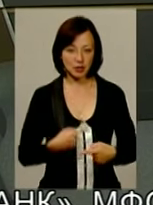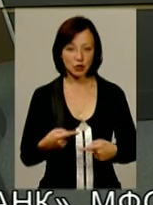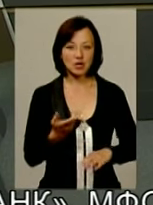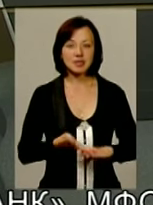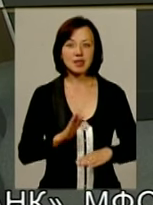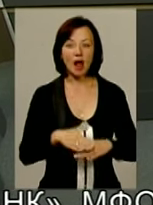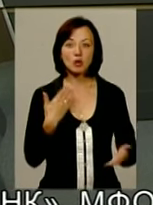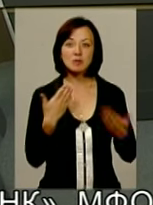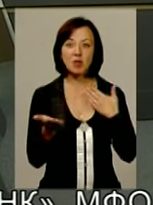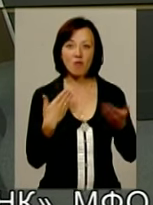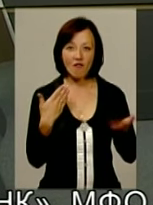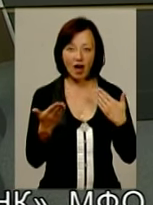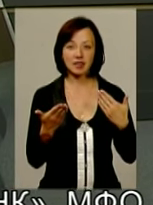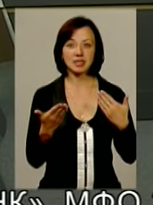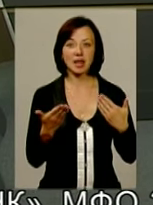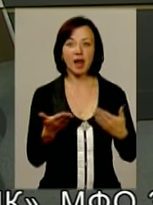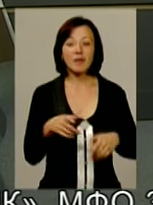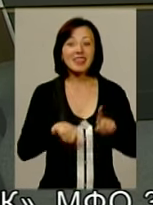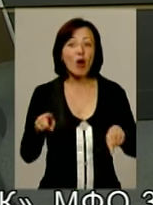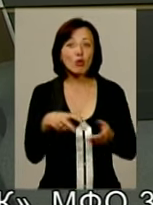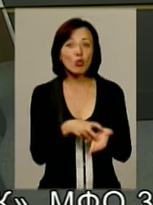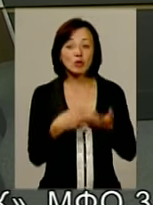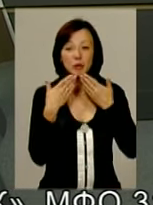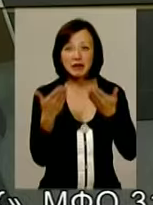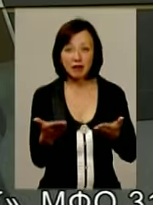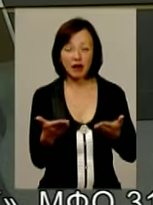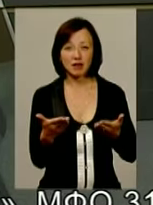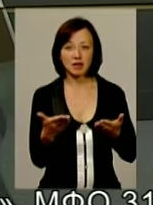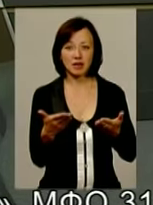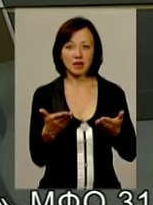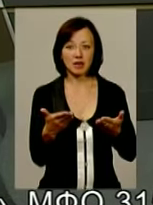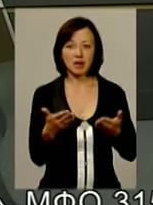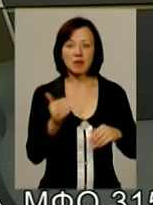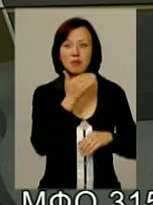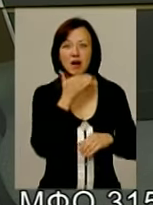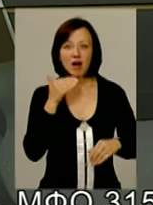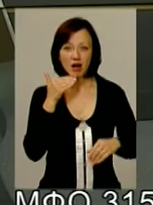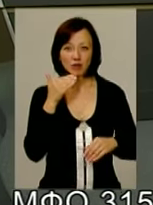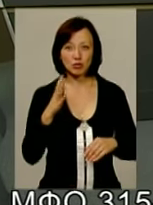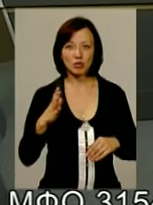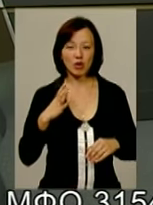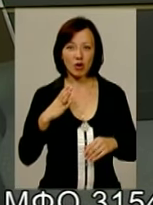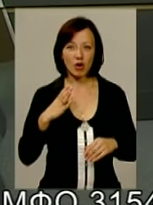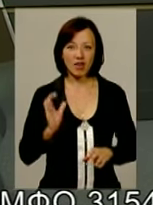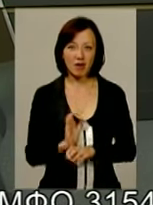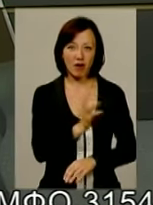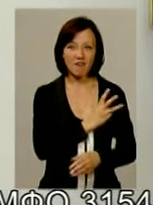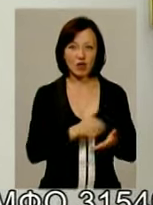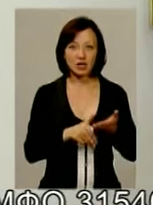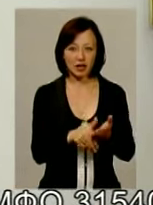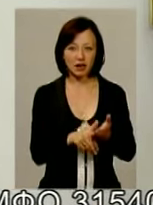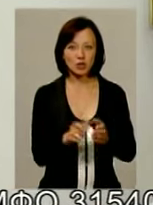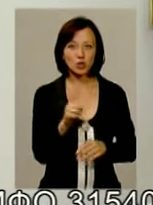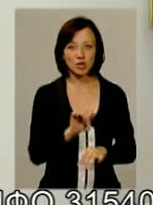складно спілкуватися. Ми деколи боїмося запитувати навіть, куди далі їхати, бо було багато направлено волонтерів не туди, куди